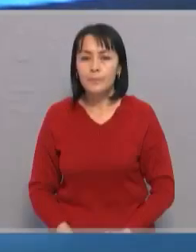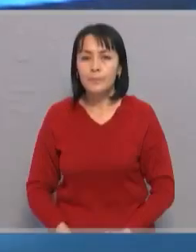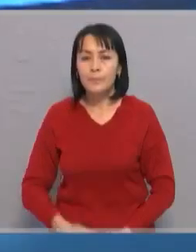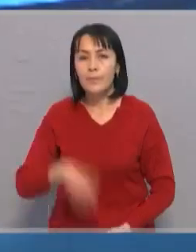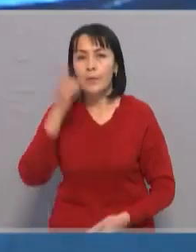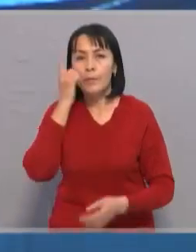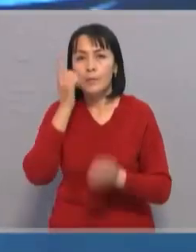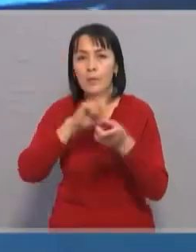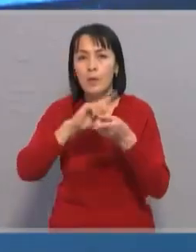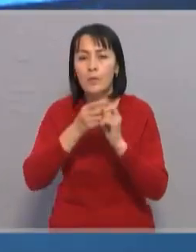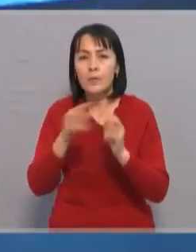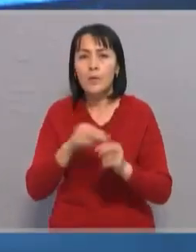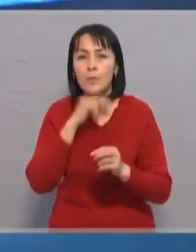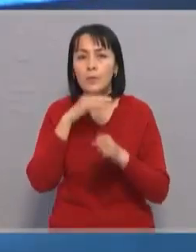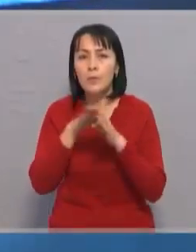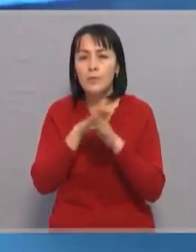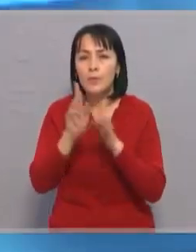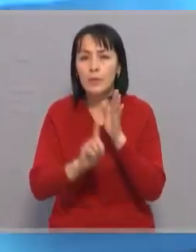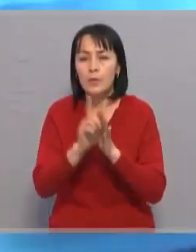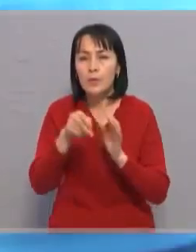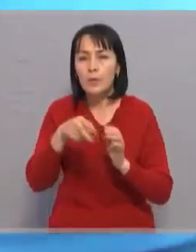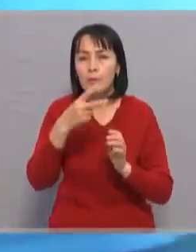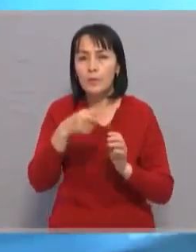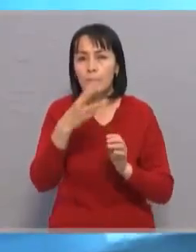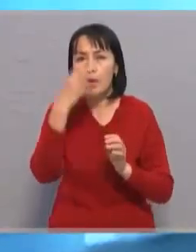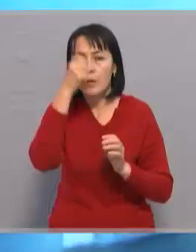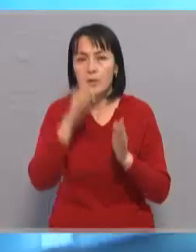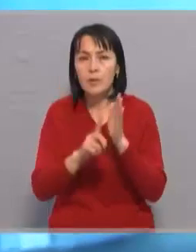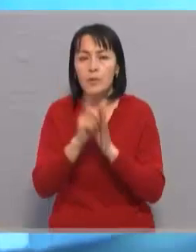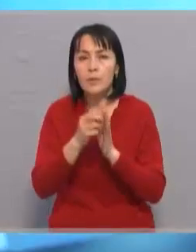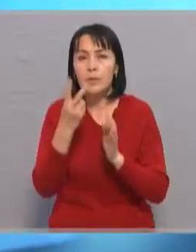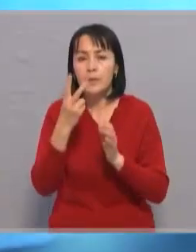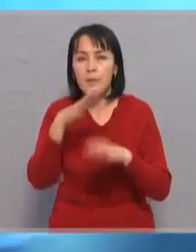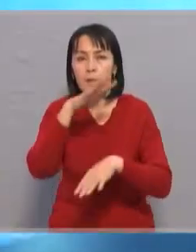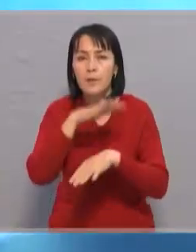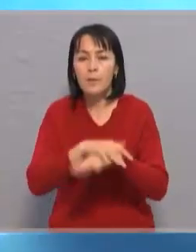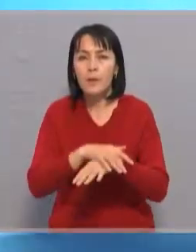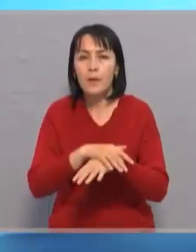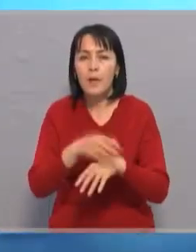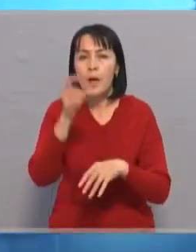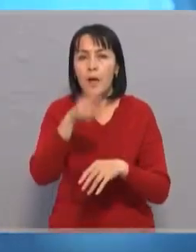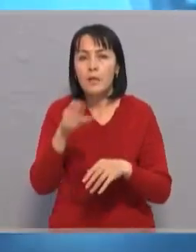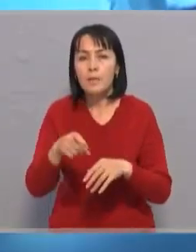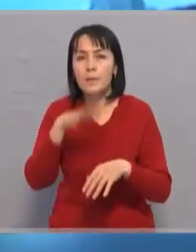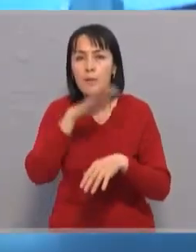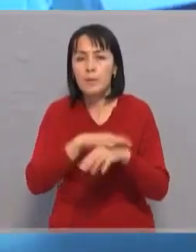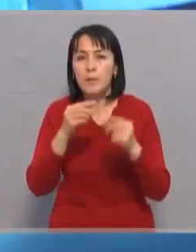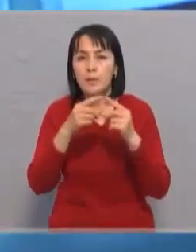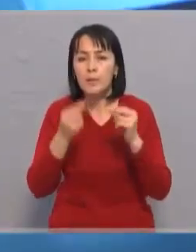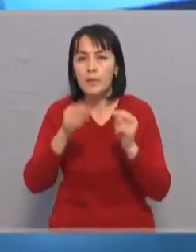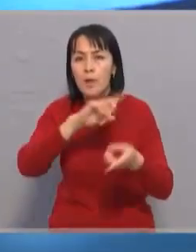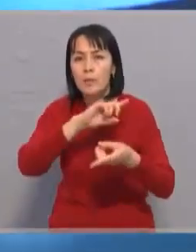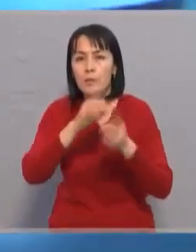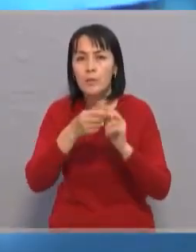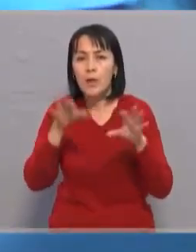Мобильді аударымдарға бақылау жүргізу басталды. 2023 жылдан бастап екінші деңгейлі банктер азаматтардың банк шотындағы